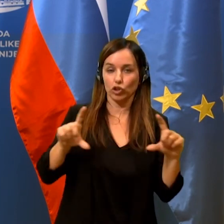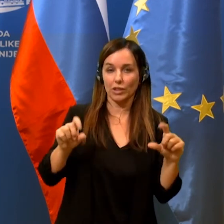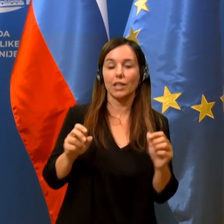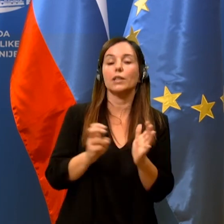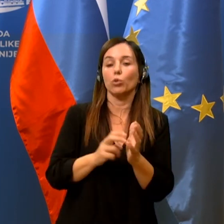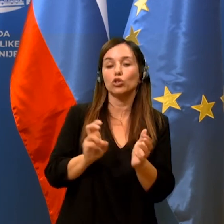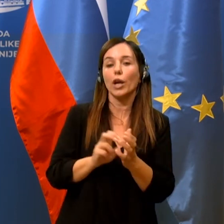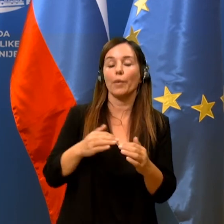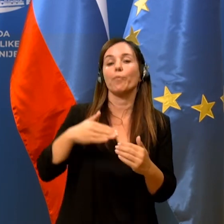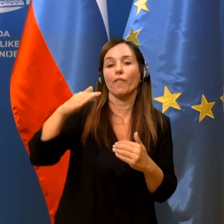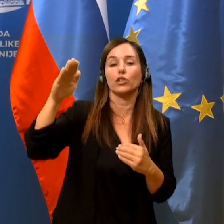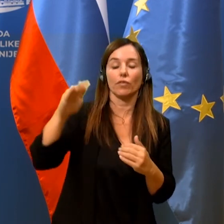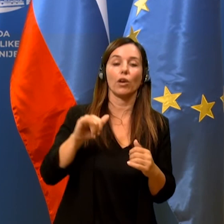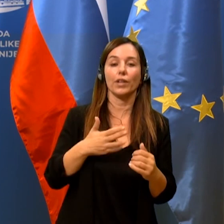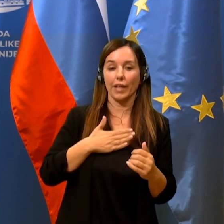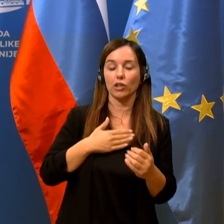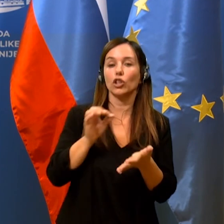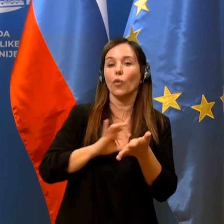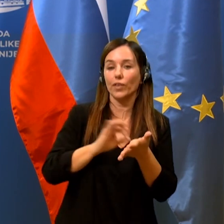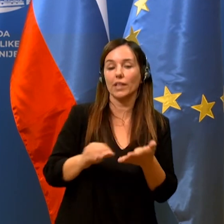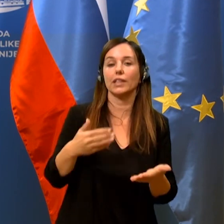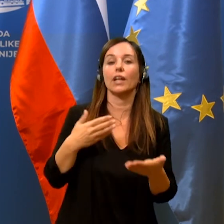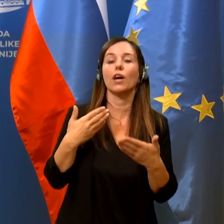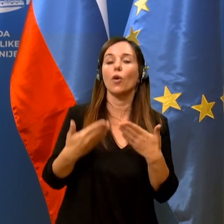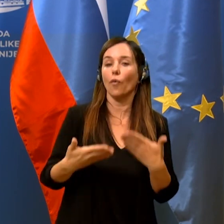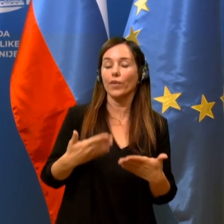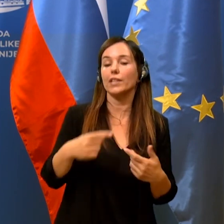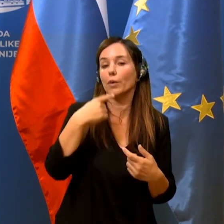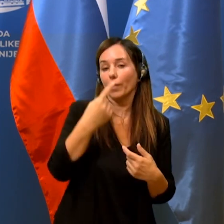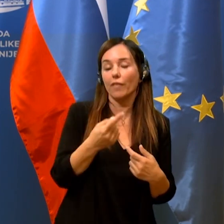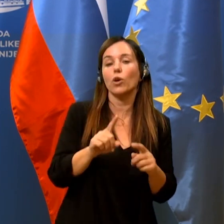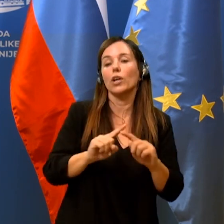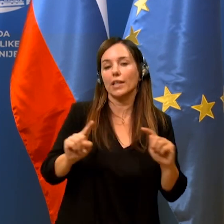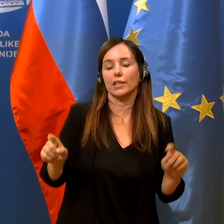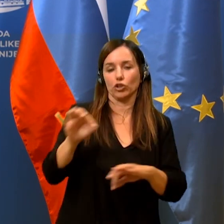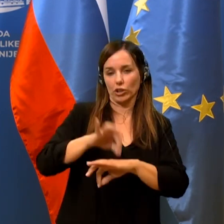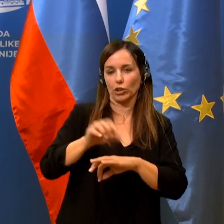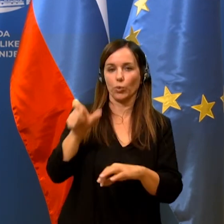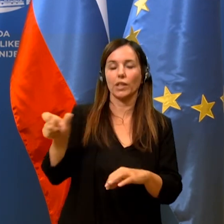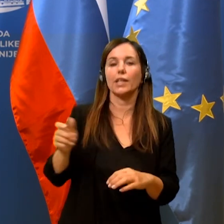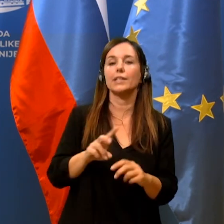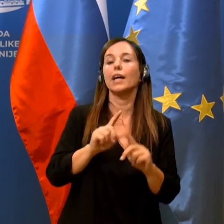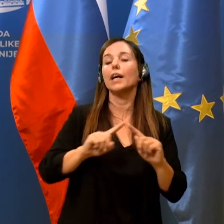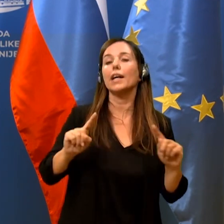dalj časa, na naših novinarskih konferencah opozarjajo zdravniki iz različnih koncev Slovenije.